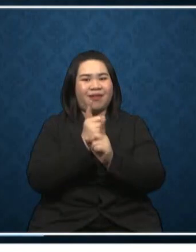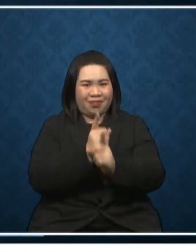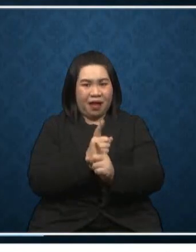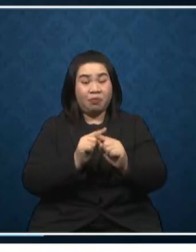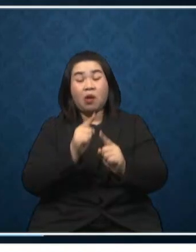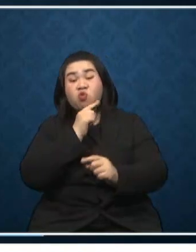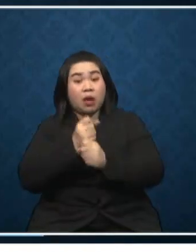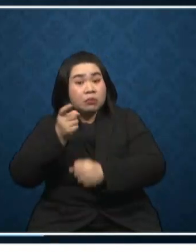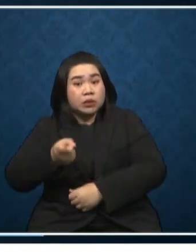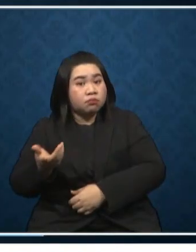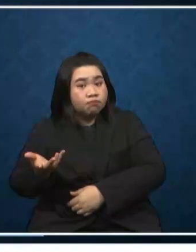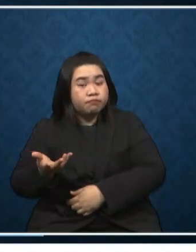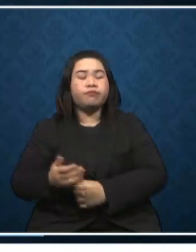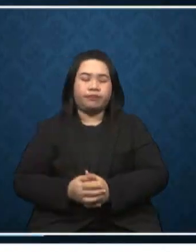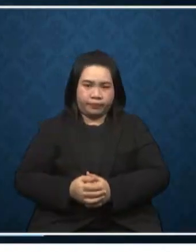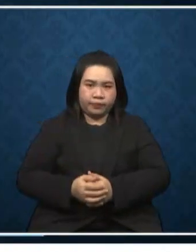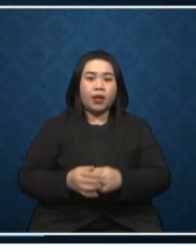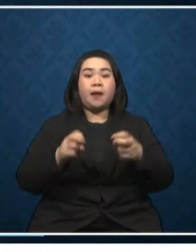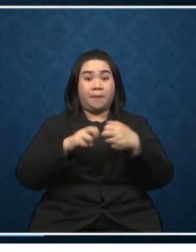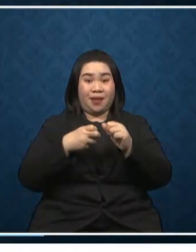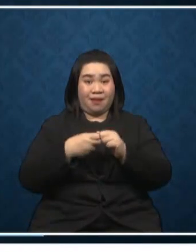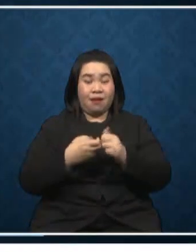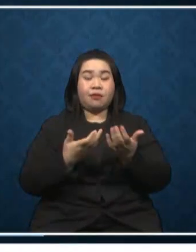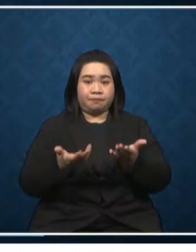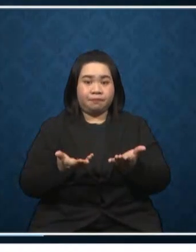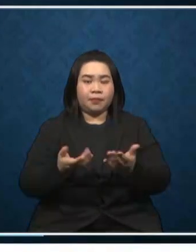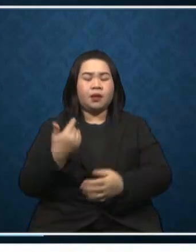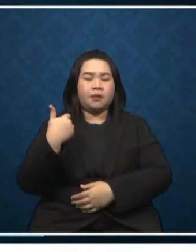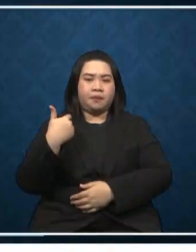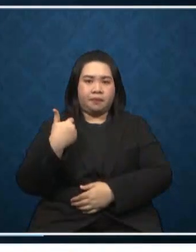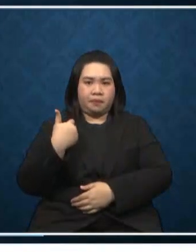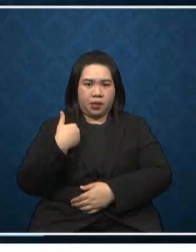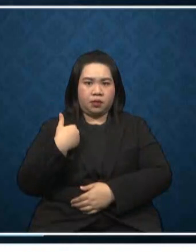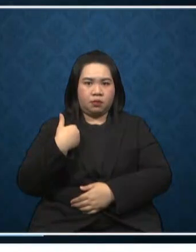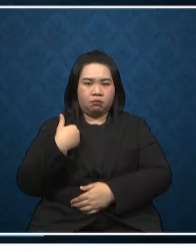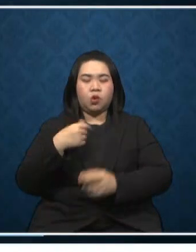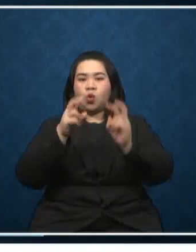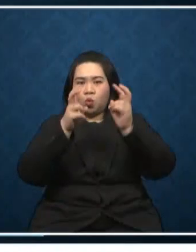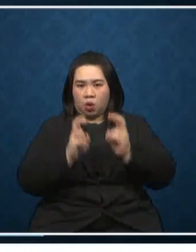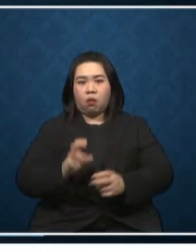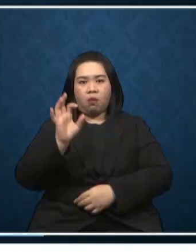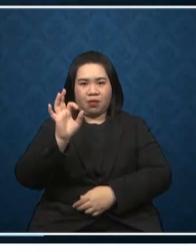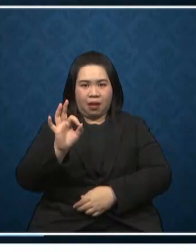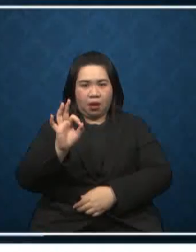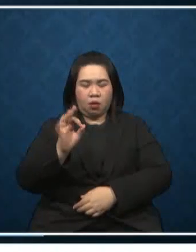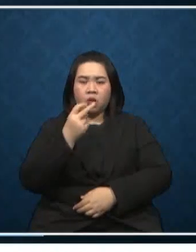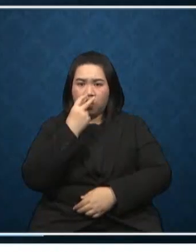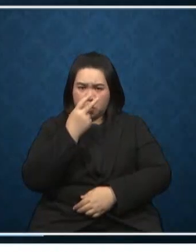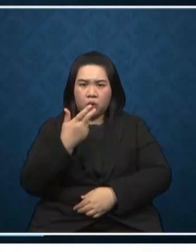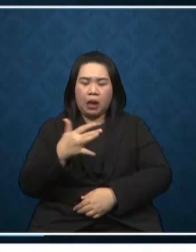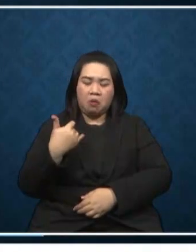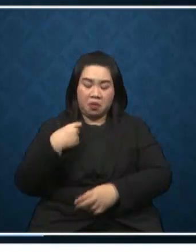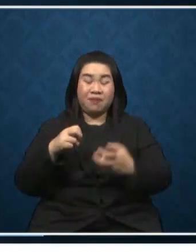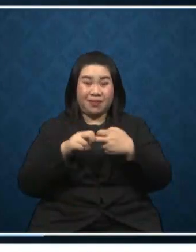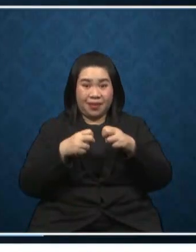ว่า นะครับปัหาอุฏัถ นะครัผมสรกท fractionsว่าปัหาปัสัเรารัมอยู่bareงาน 9 เหเรื่ด้กันที่เราค้นพบว่ามน